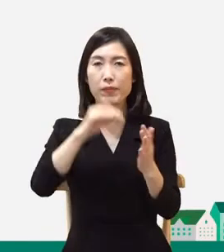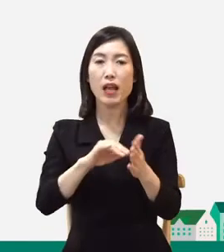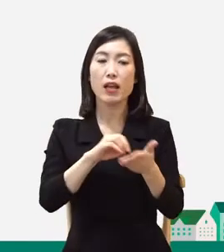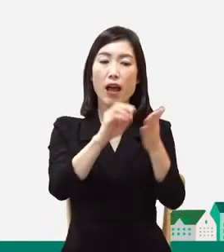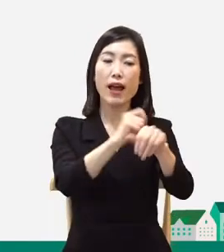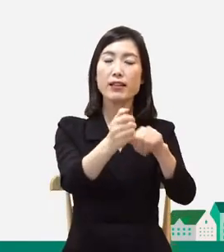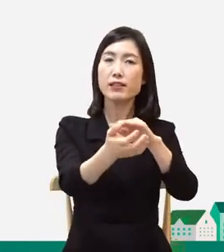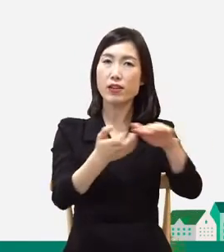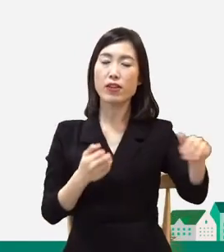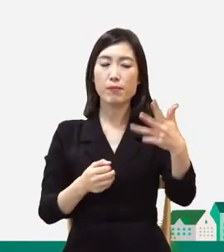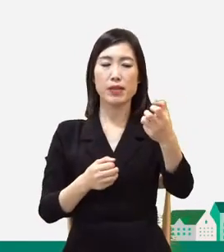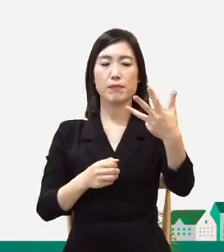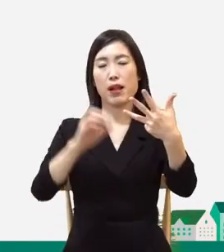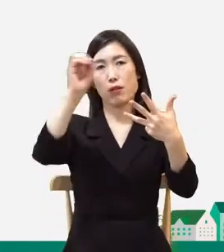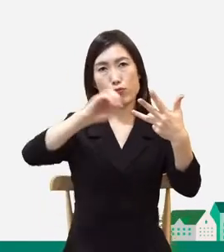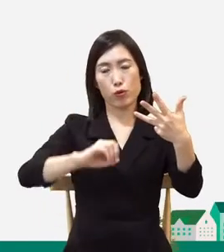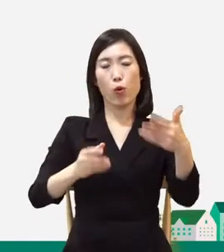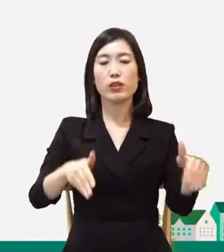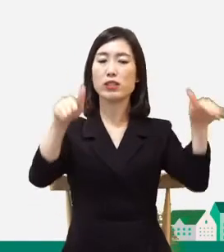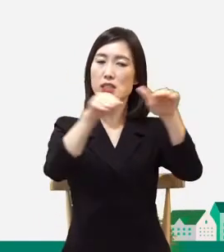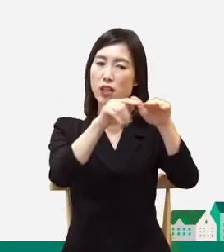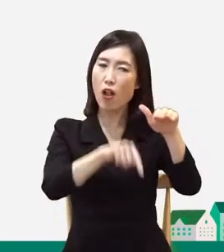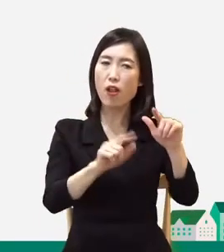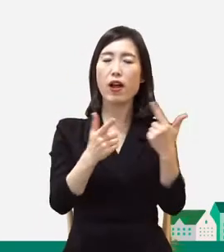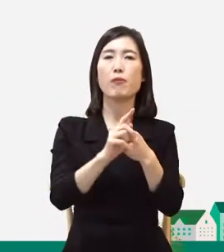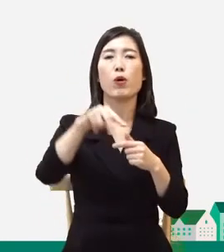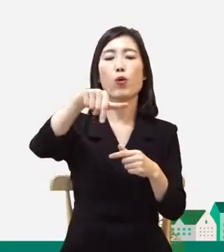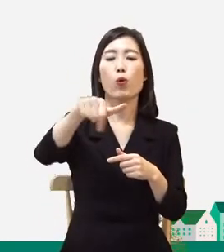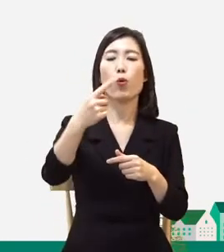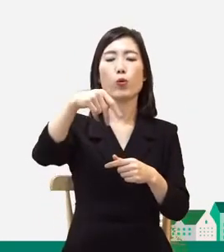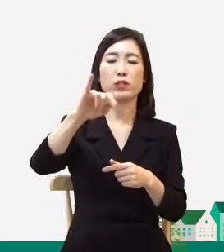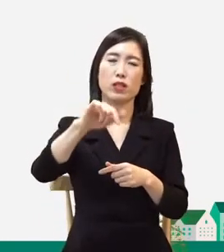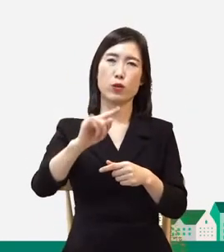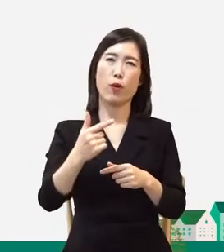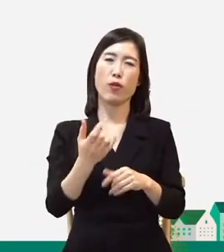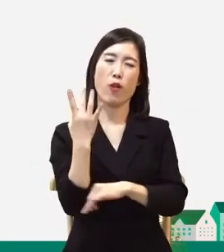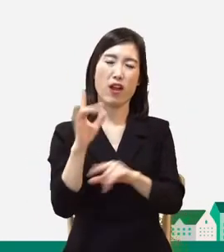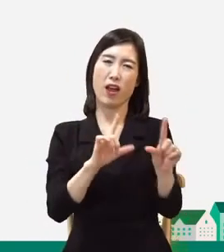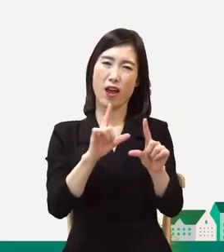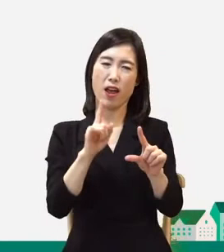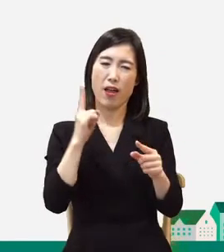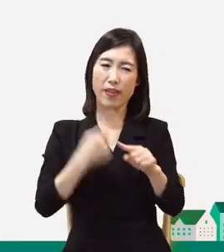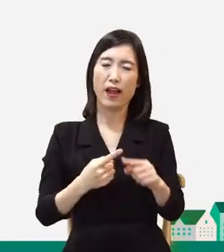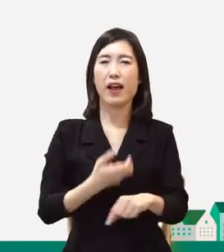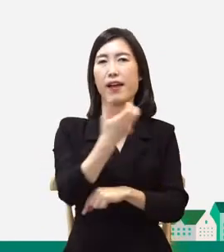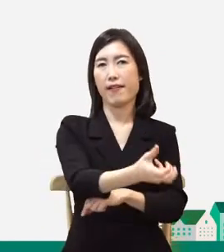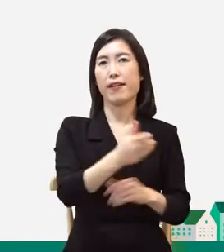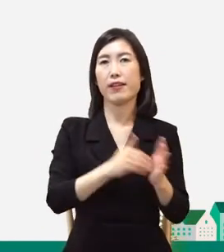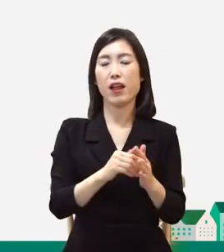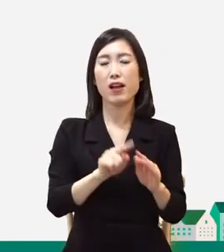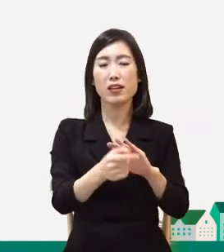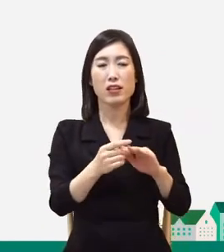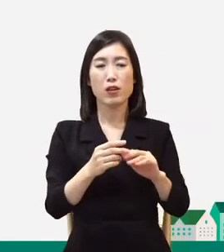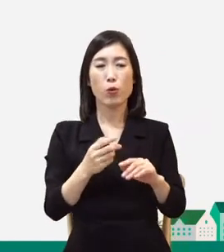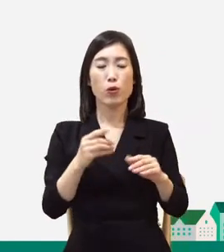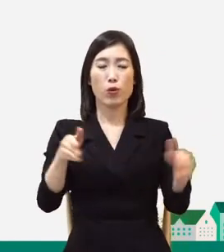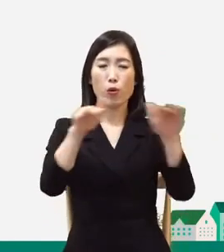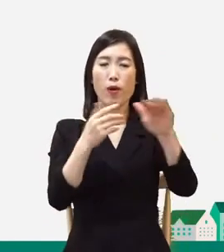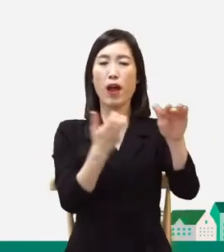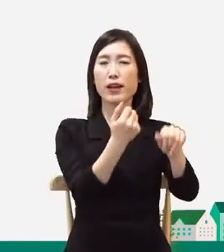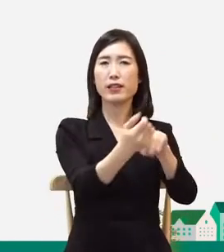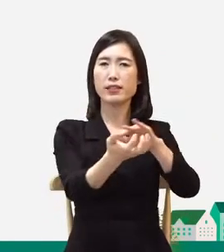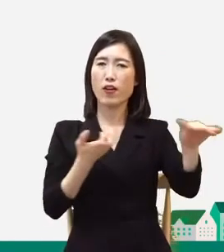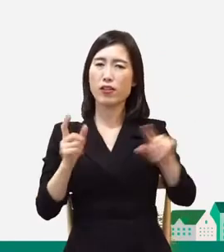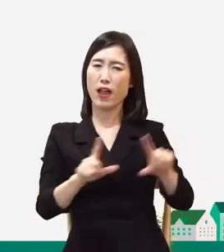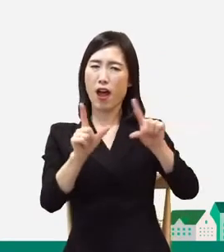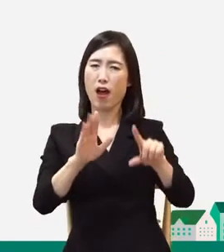입주민의 88%가 시설 혹은 고시원에서 주로 생활하였으며, 지원주택 입주 전 주거 환경은 매우 열악하고